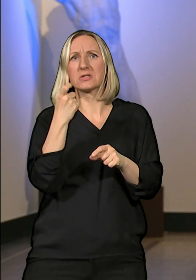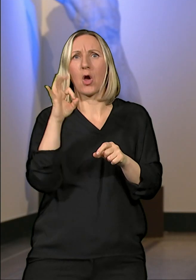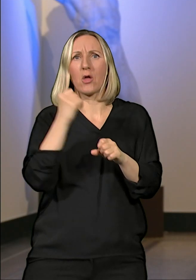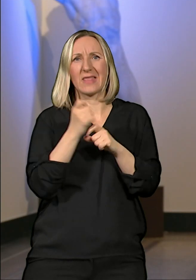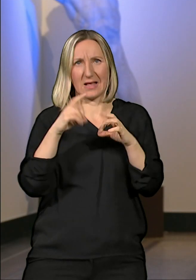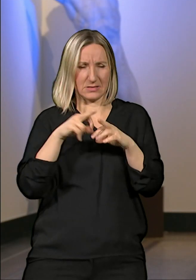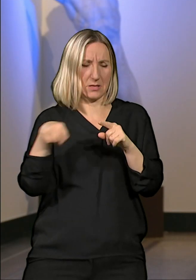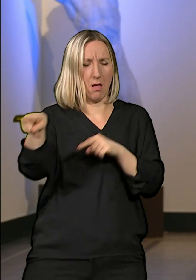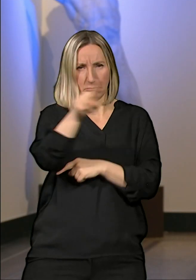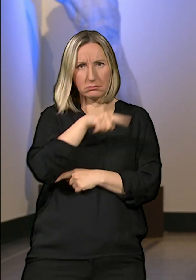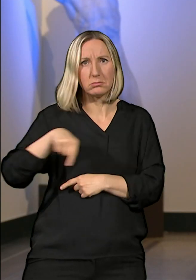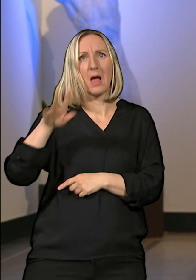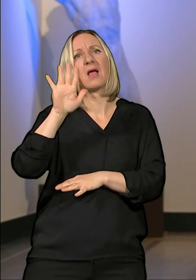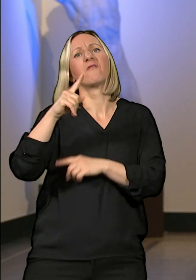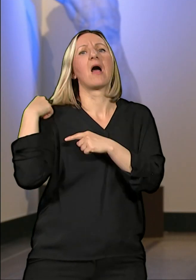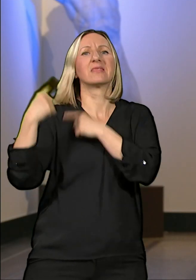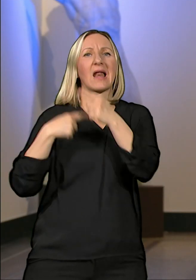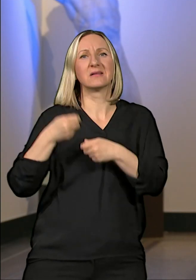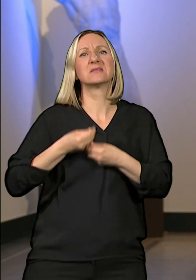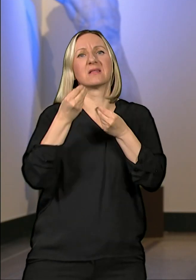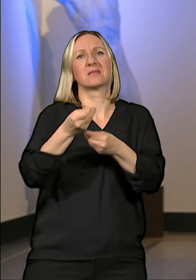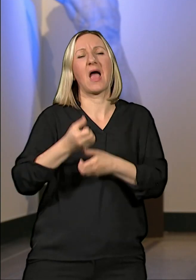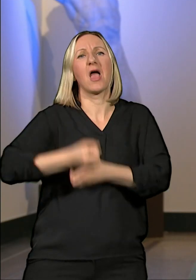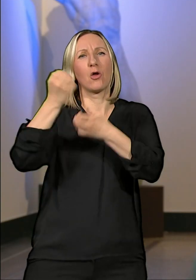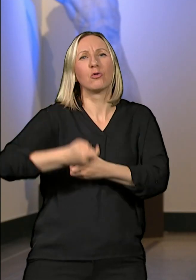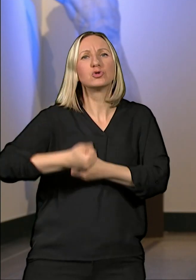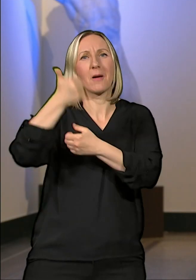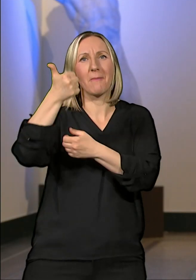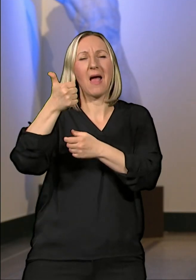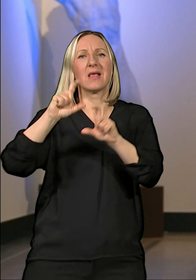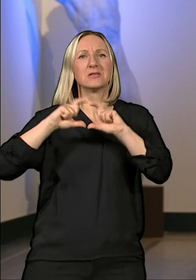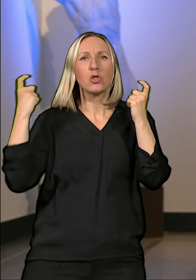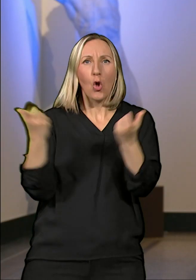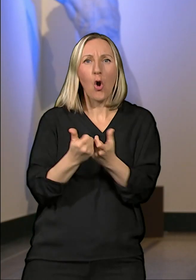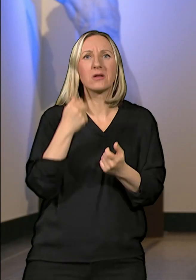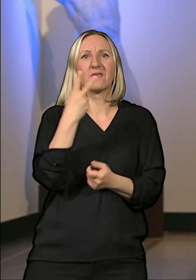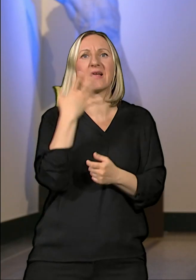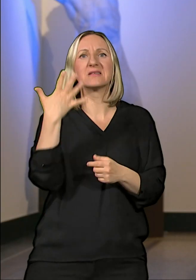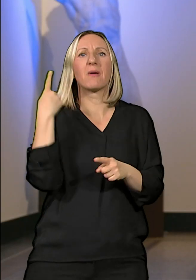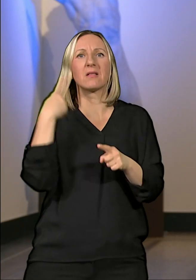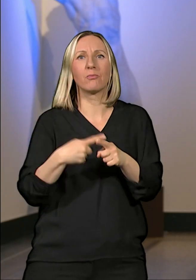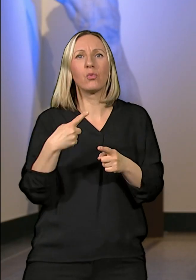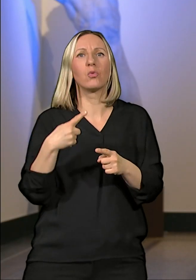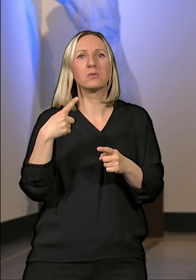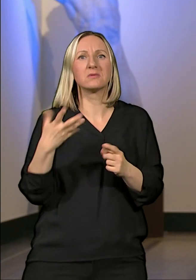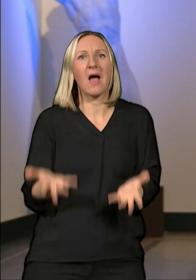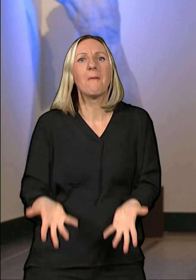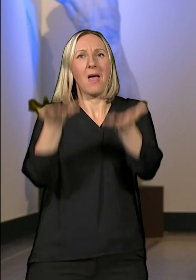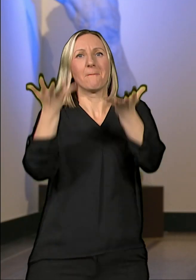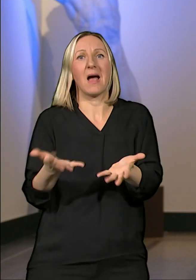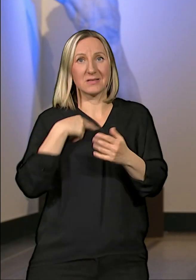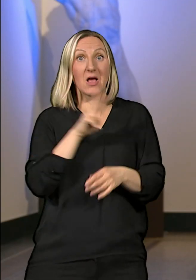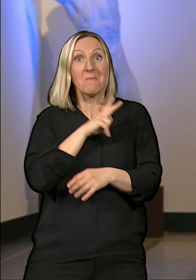mi po njihovoj tradiciji daju šampanjac, tortu i 25 puta me bacaju u vazduh. Imam čak negdje i taj snimak na nekom